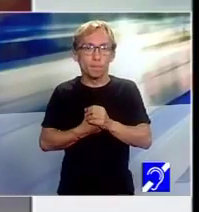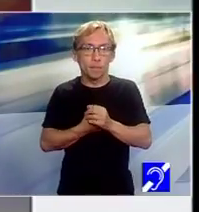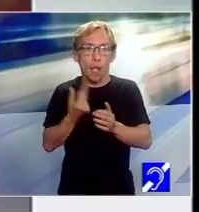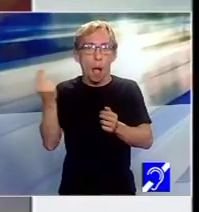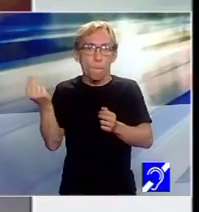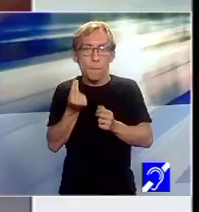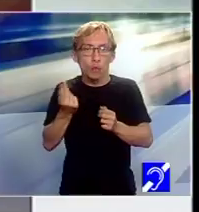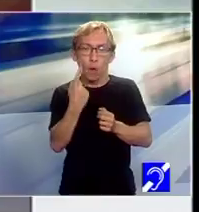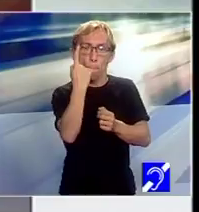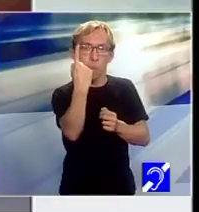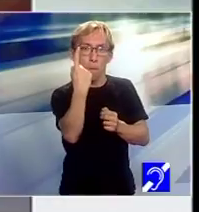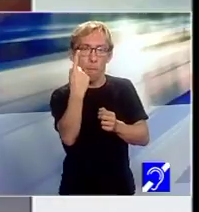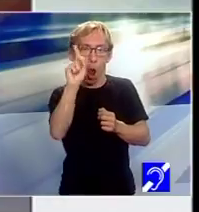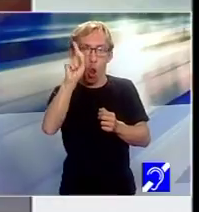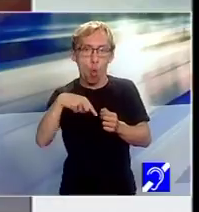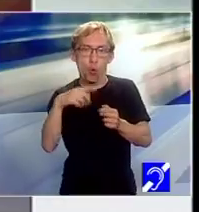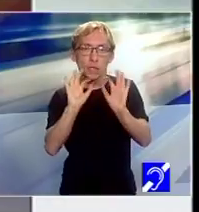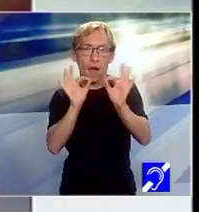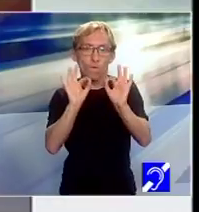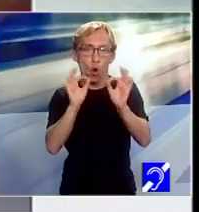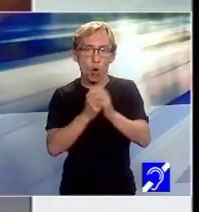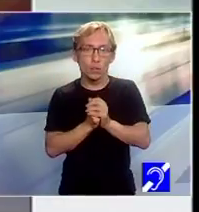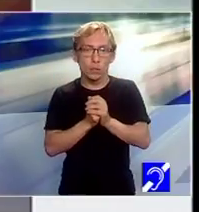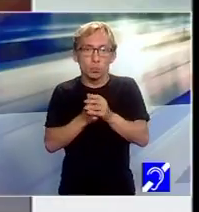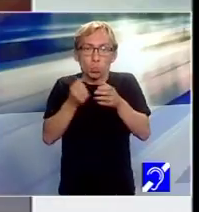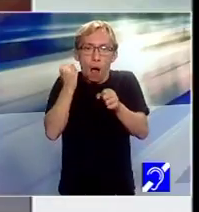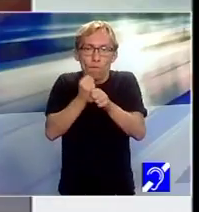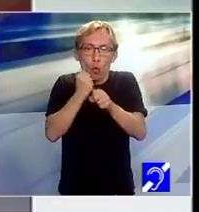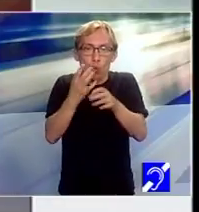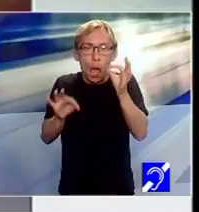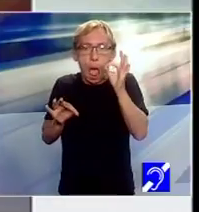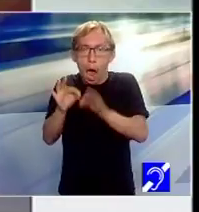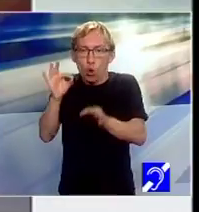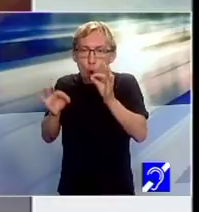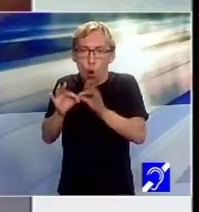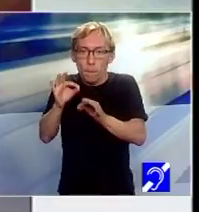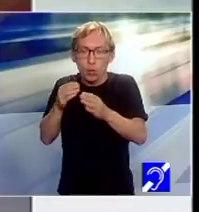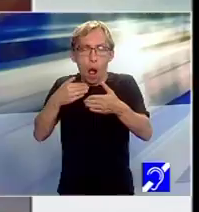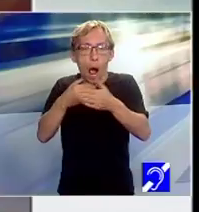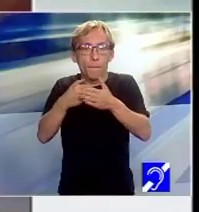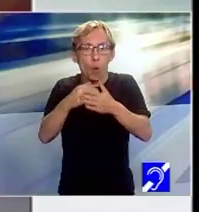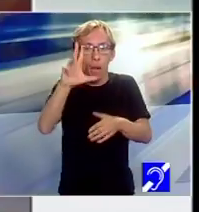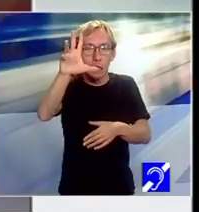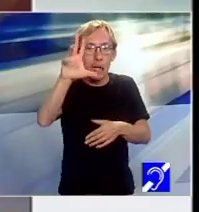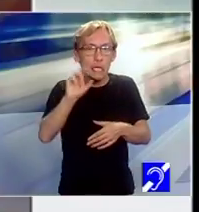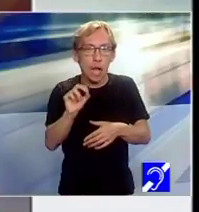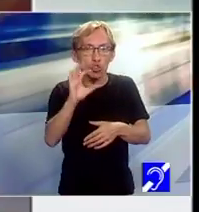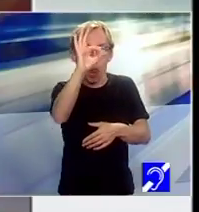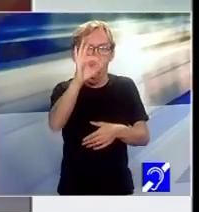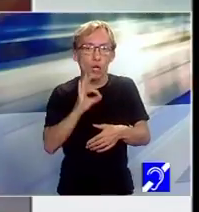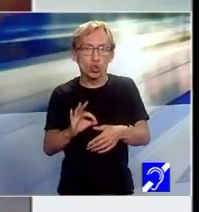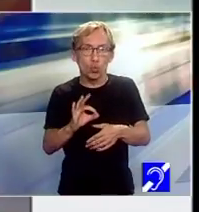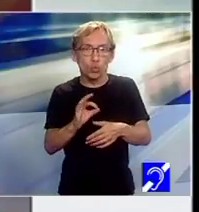după prima lună de utilizare am realizat o economie de aproximativ 30% la consumul de apă, ceea